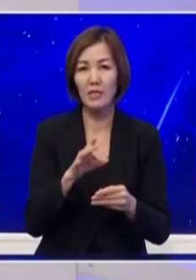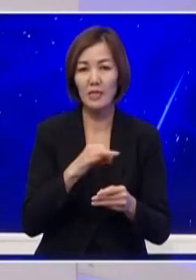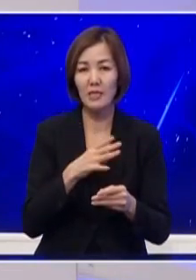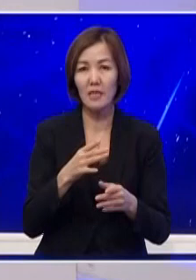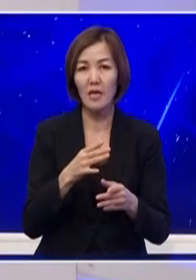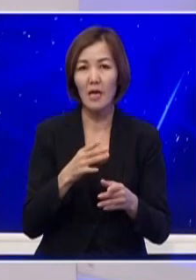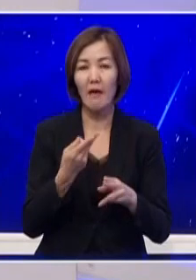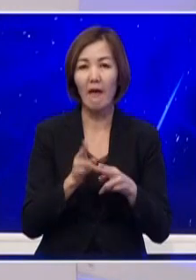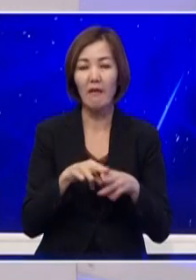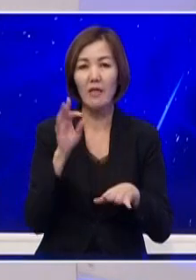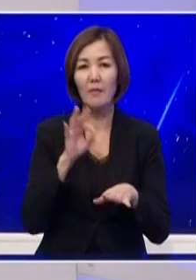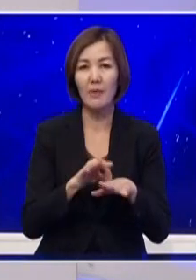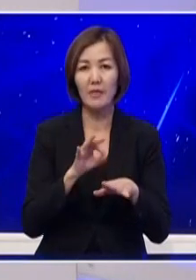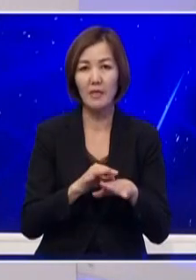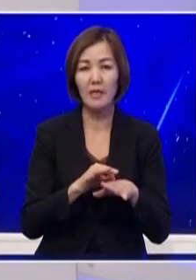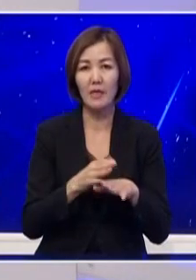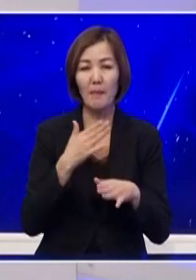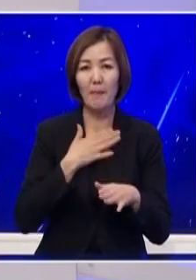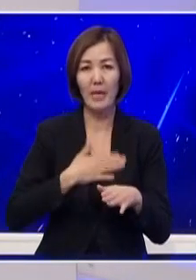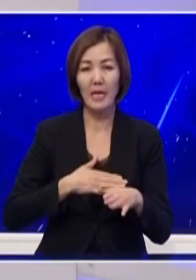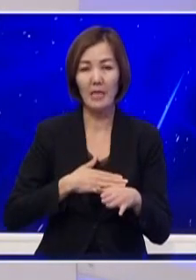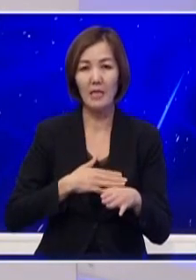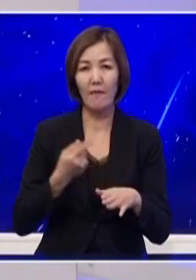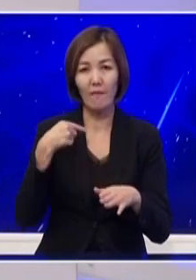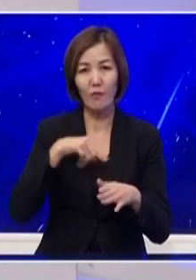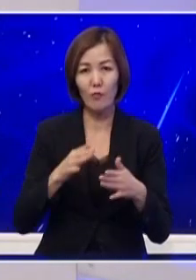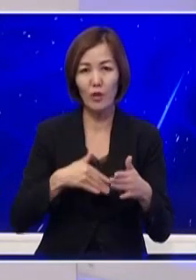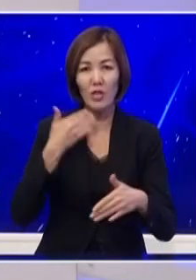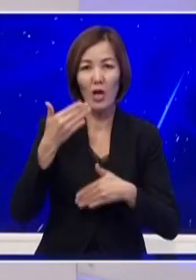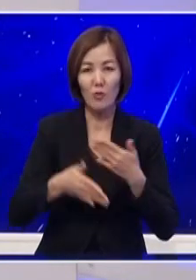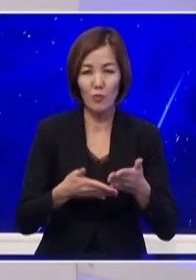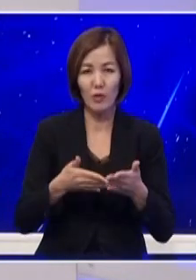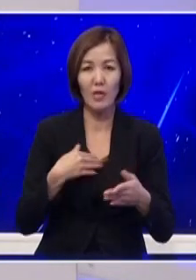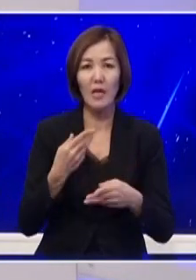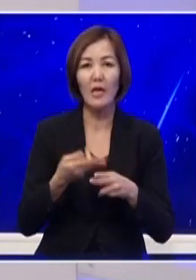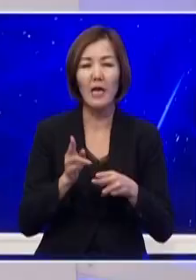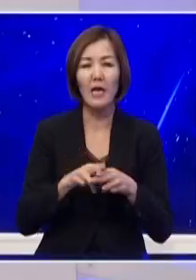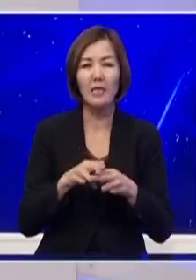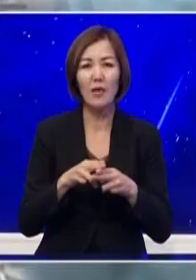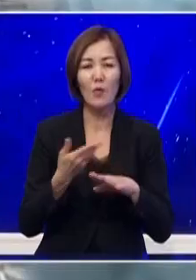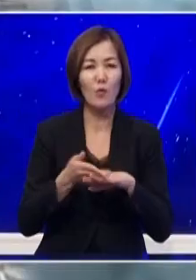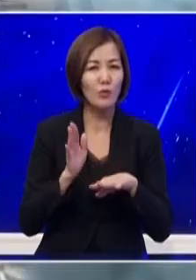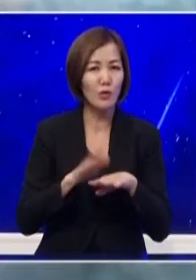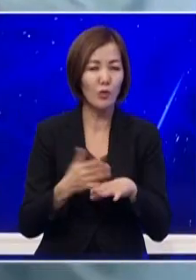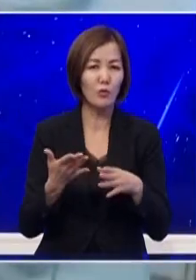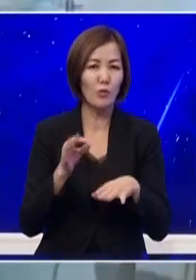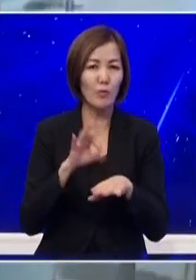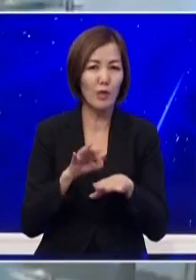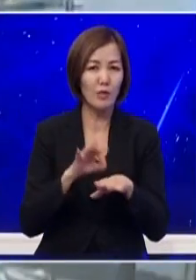передней брюшной стенки, при котором внутренние органы находятся снаружи. Редкая патология встречается